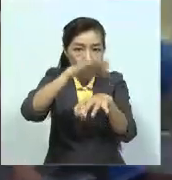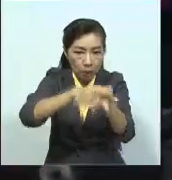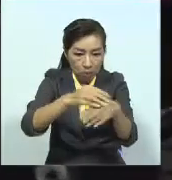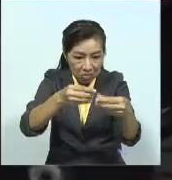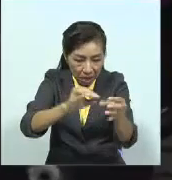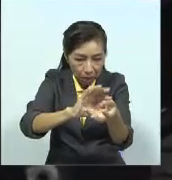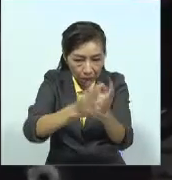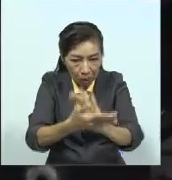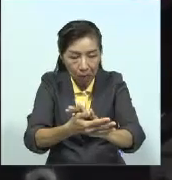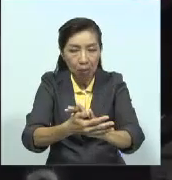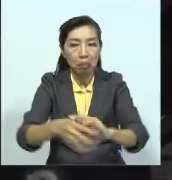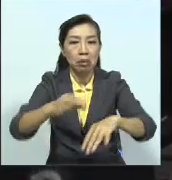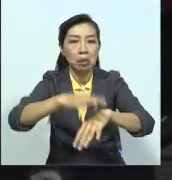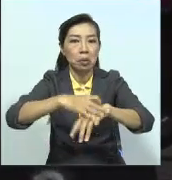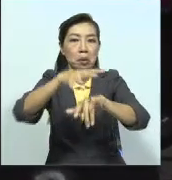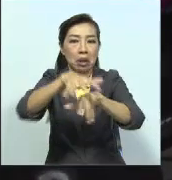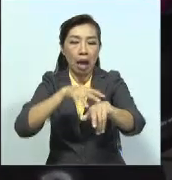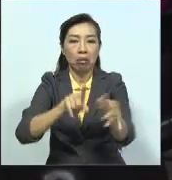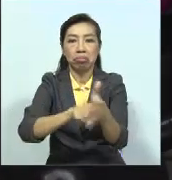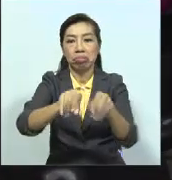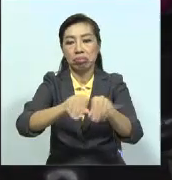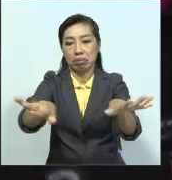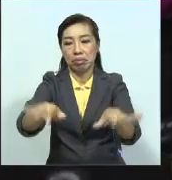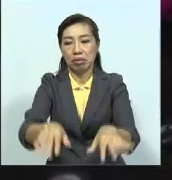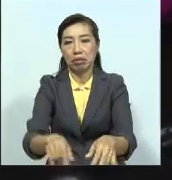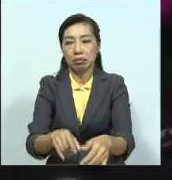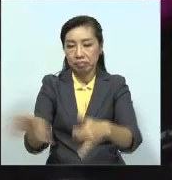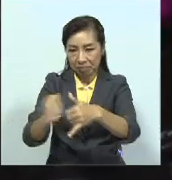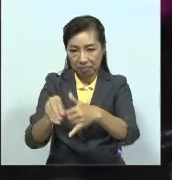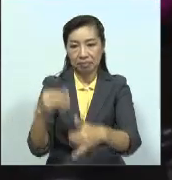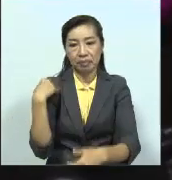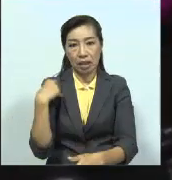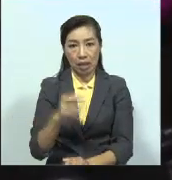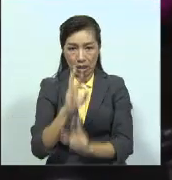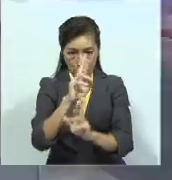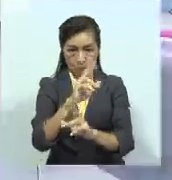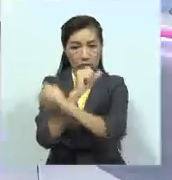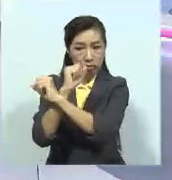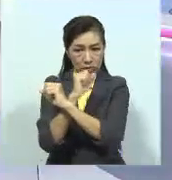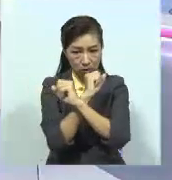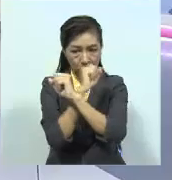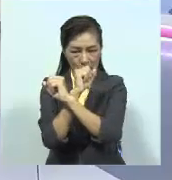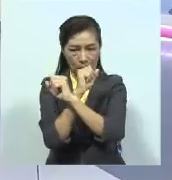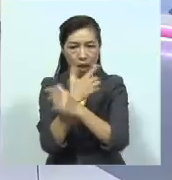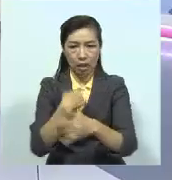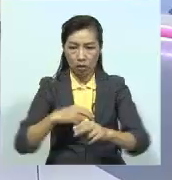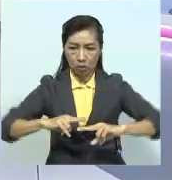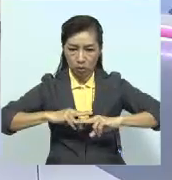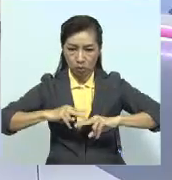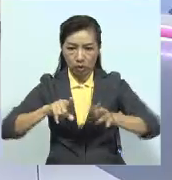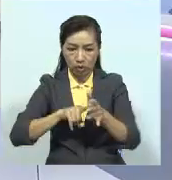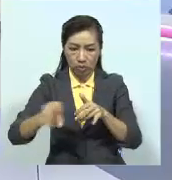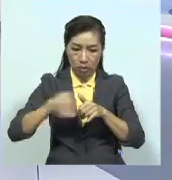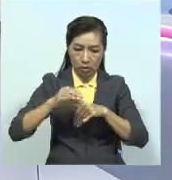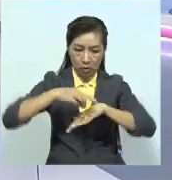ะโรคไข้เลือดออกได้นะคะตอนนี้ก็ต้องระมัดระวังกันเป็นพิเศษนะคะหาวิธีการป้องกันที่จะไม่ทำให้